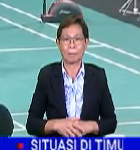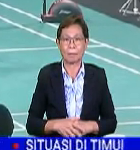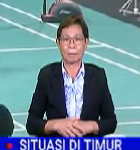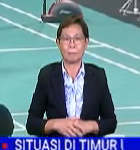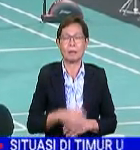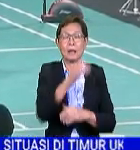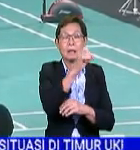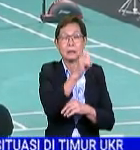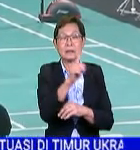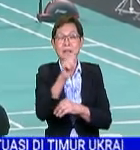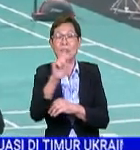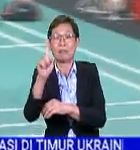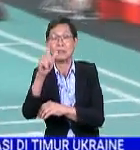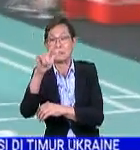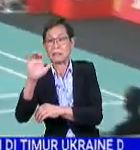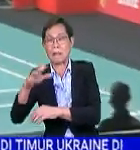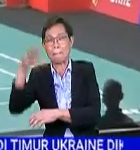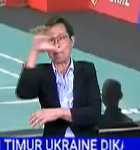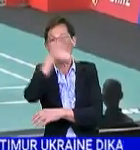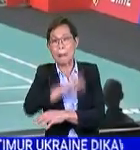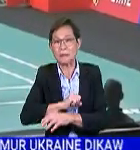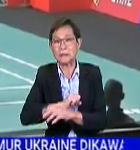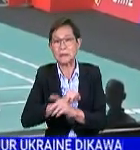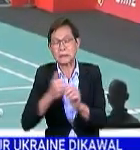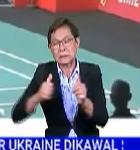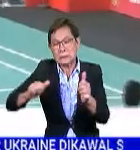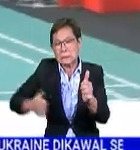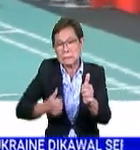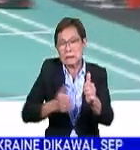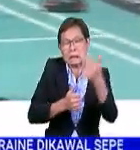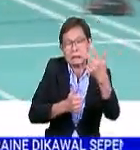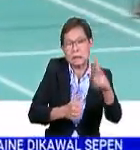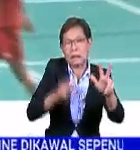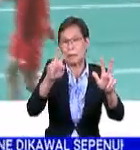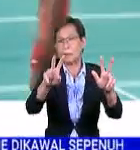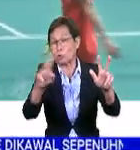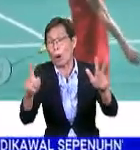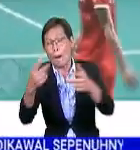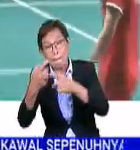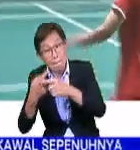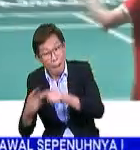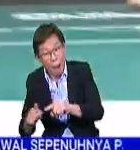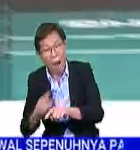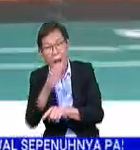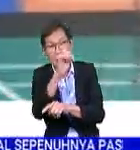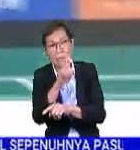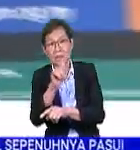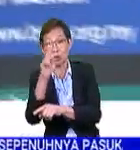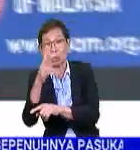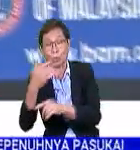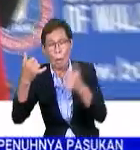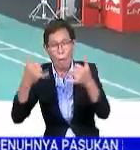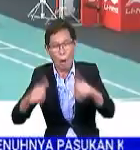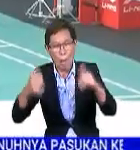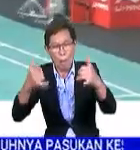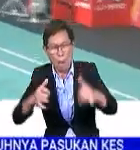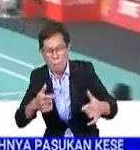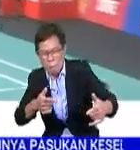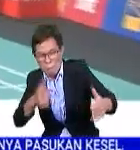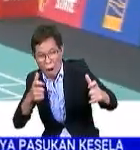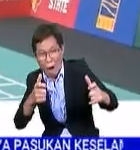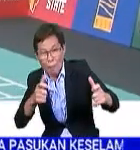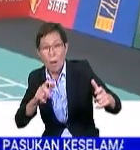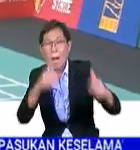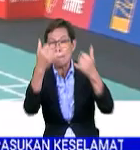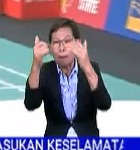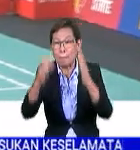Pada set pertama, Zijia ketinggalan dengan mata 13-21. Namun, di set kedua, dia bermain dengan lebih pantas